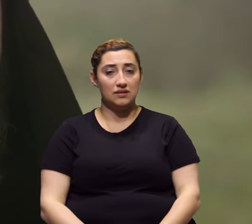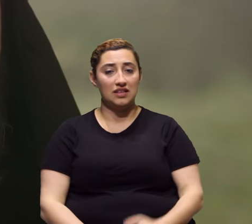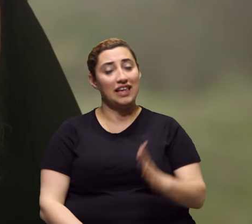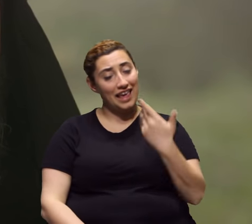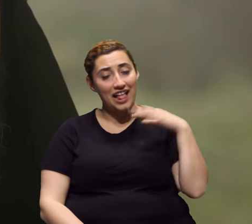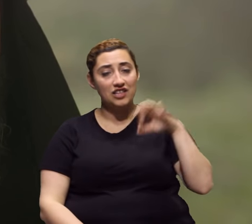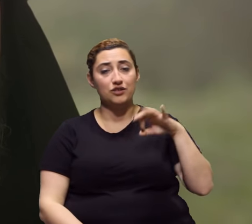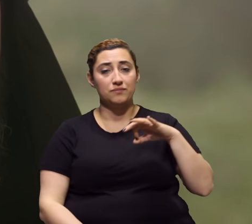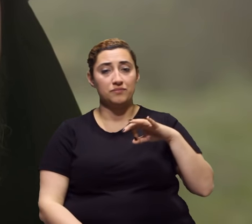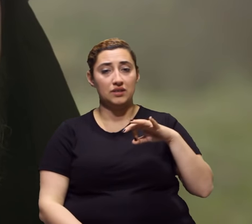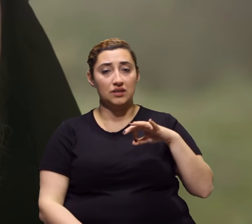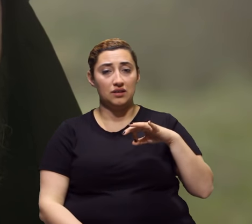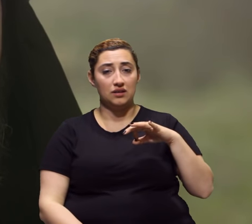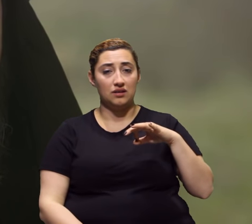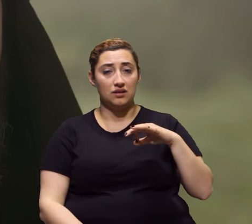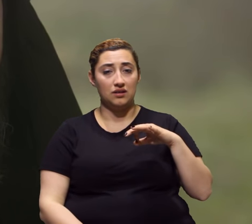Gel şimdi.